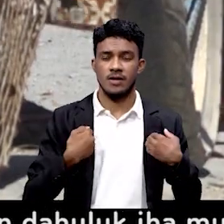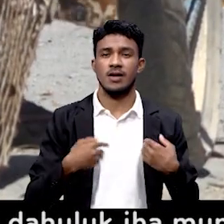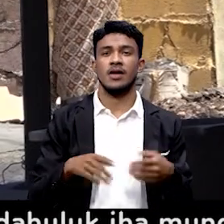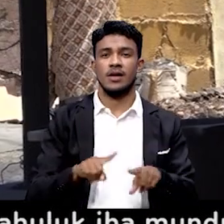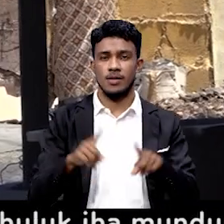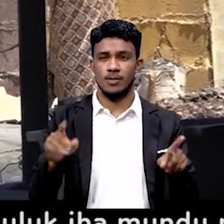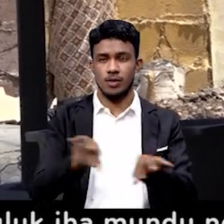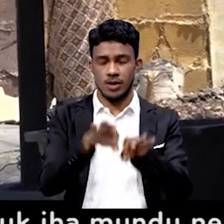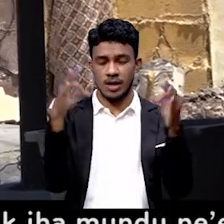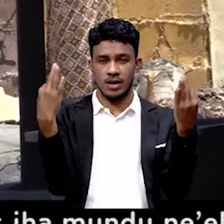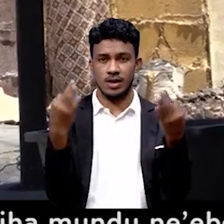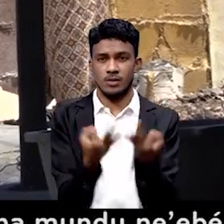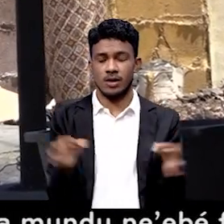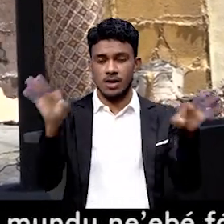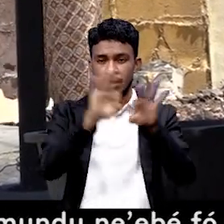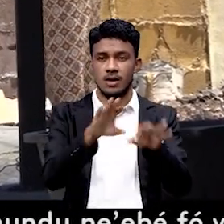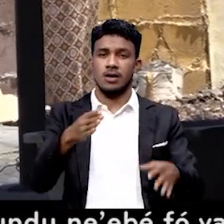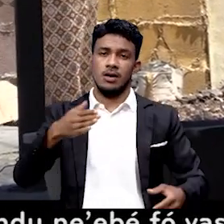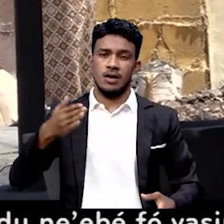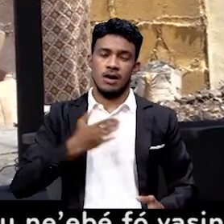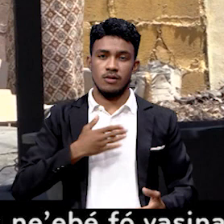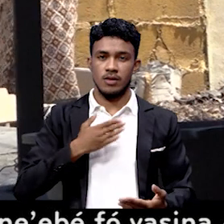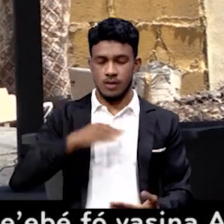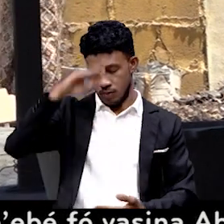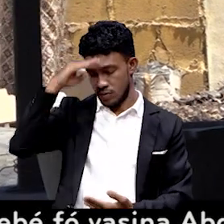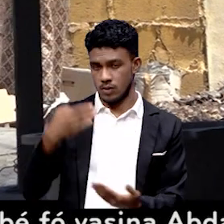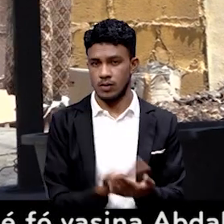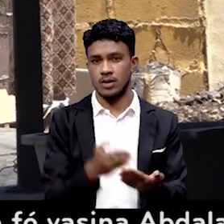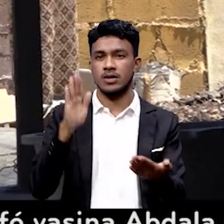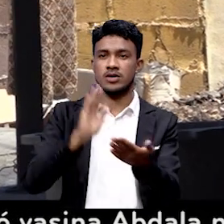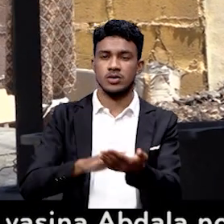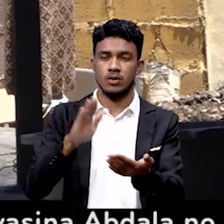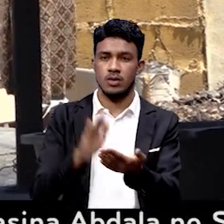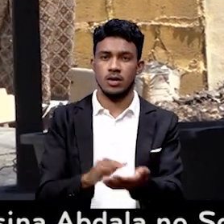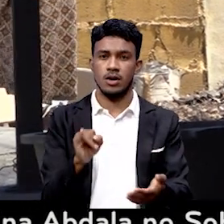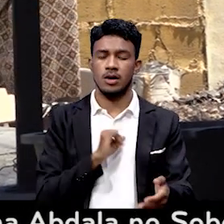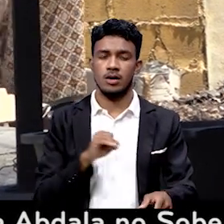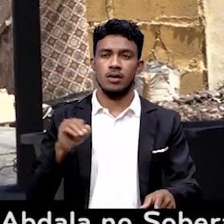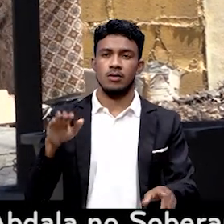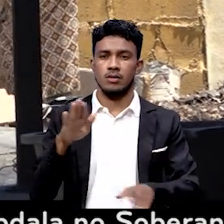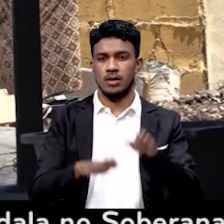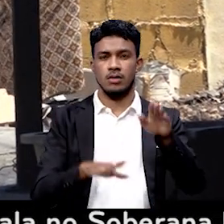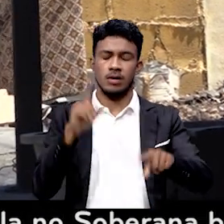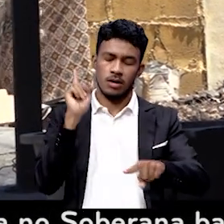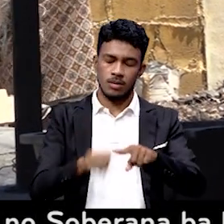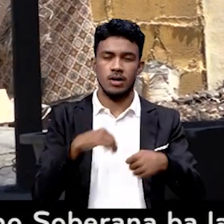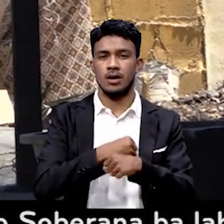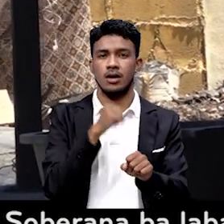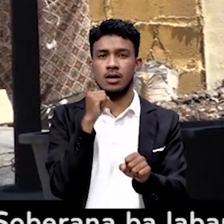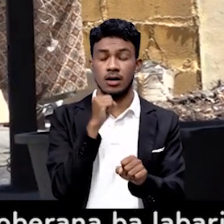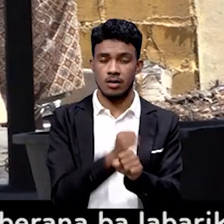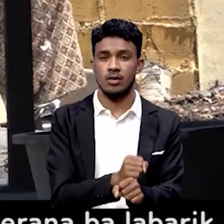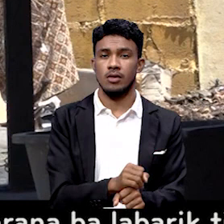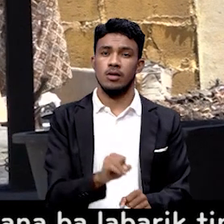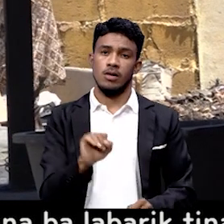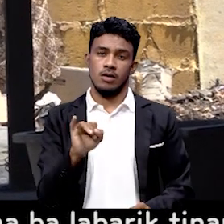o pa tia o tulunia ba haula o la bela hala ni o ina kuku para